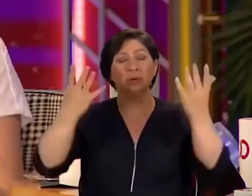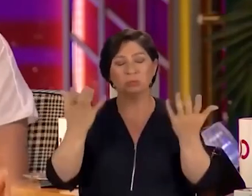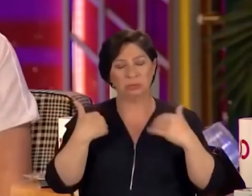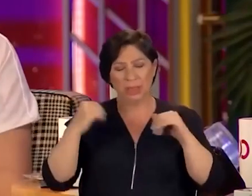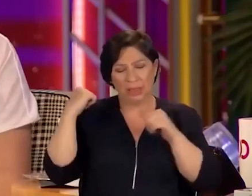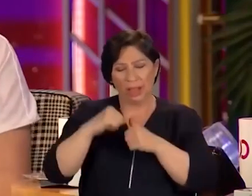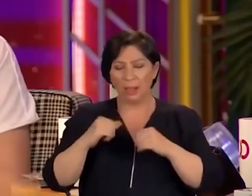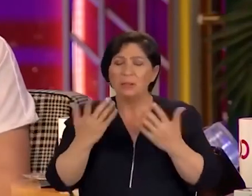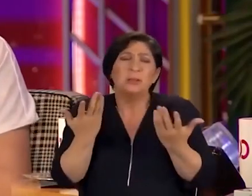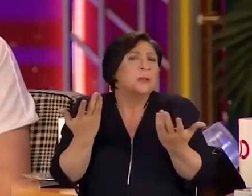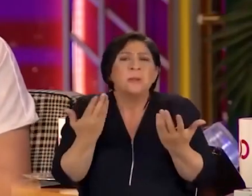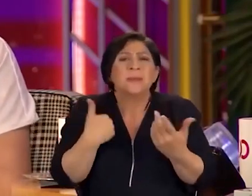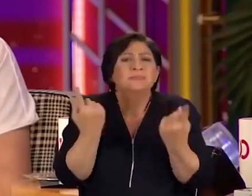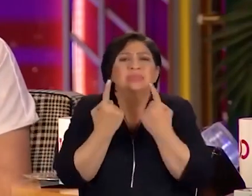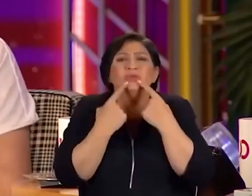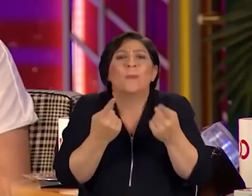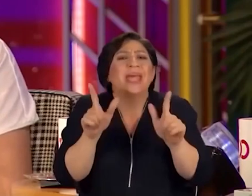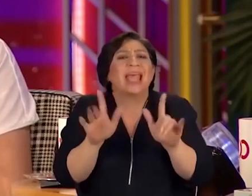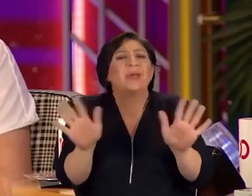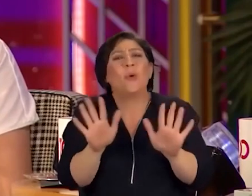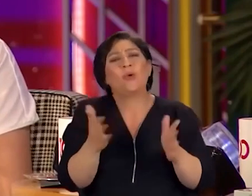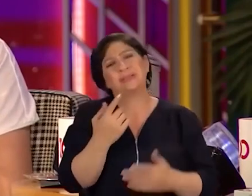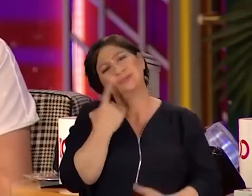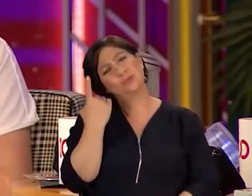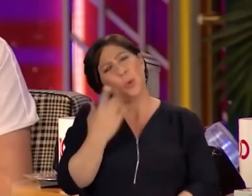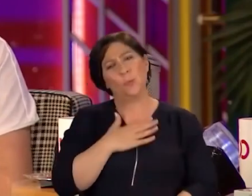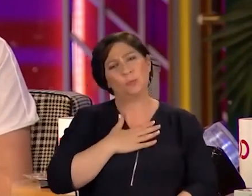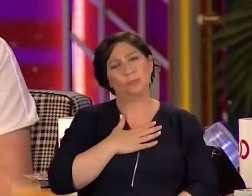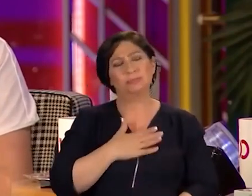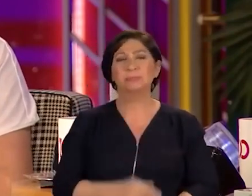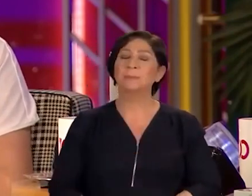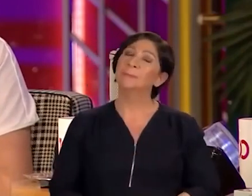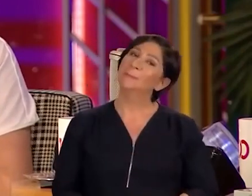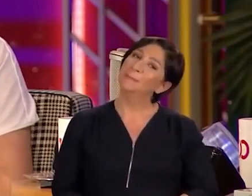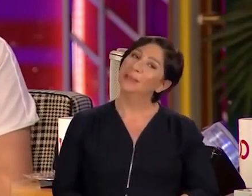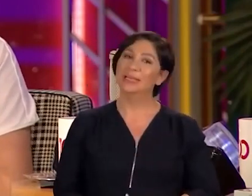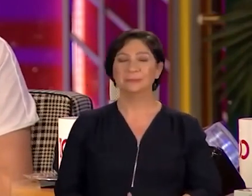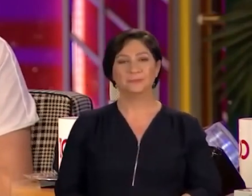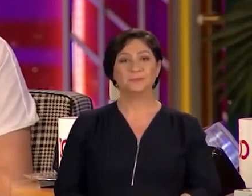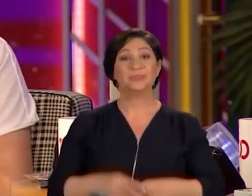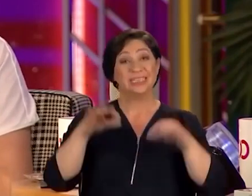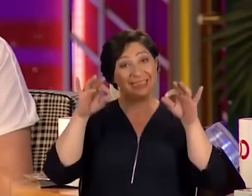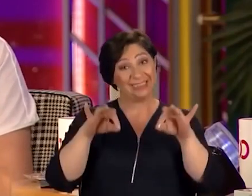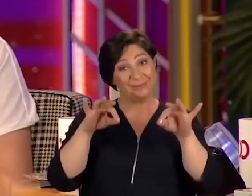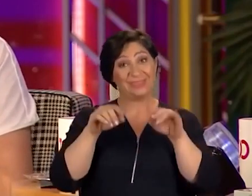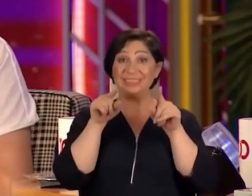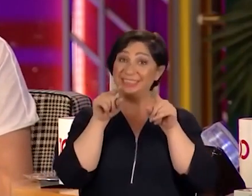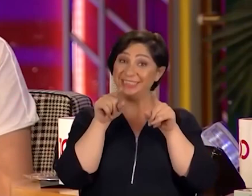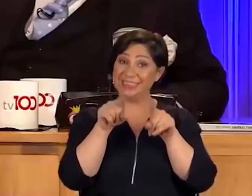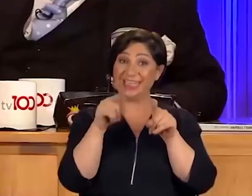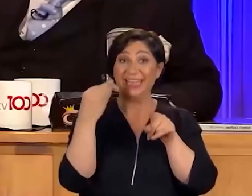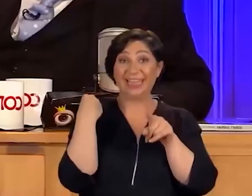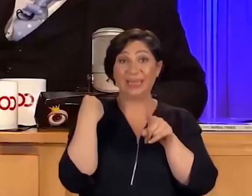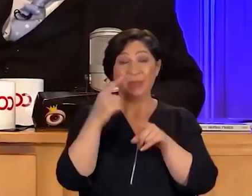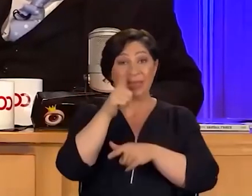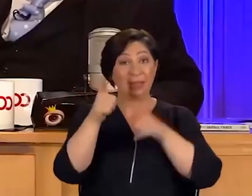taşıyorlar sevenlerim. O yüzden benim bir şey söylememe gerek yok diye düşünüyorum Hakan. Peki, şimdi senin yeni